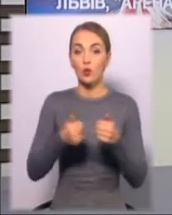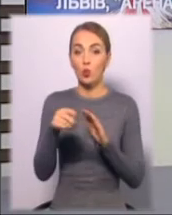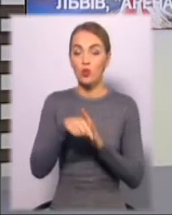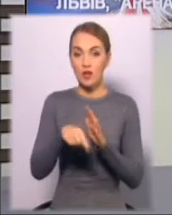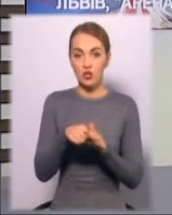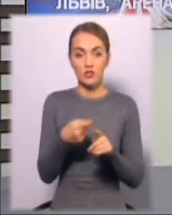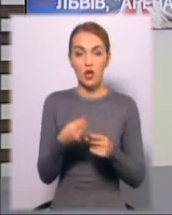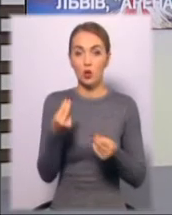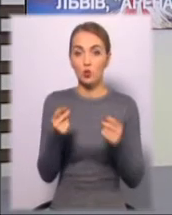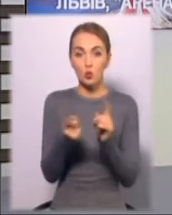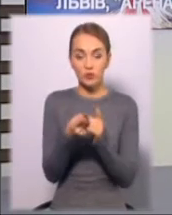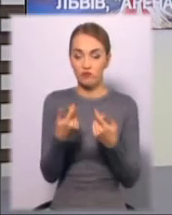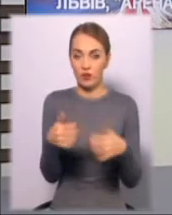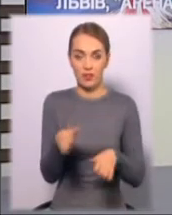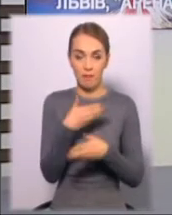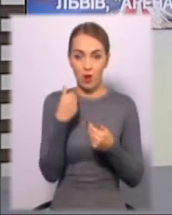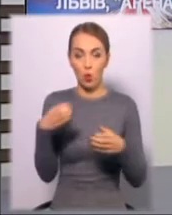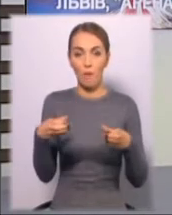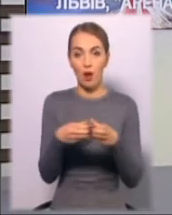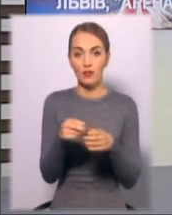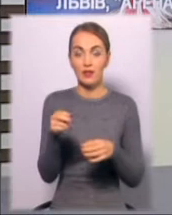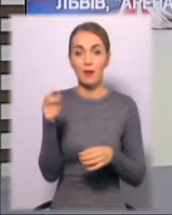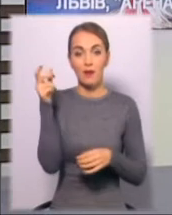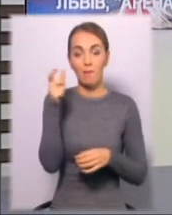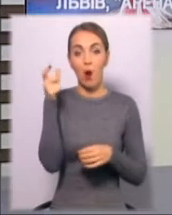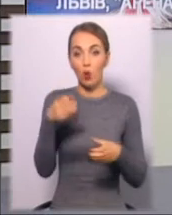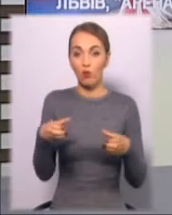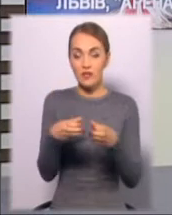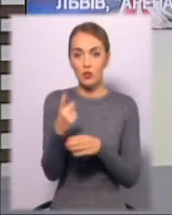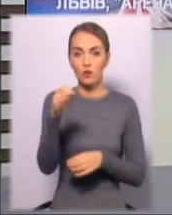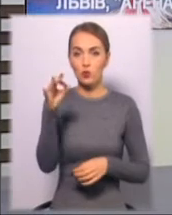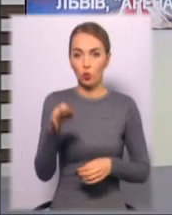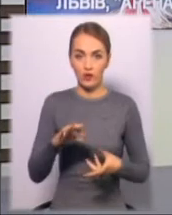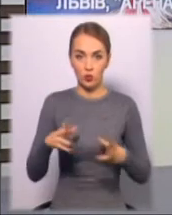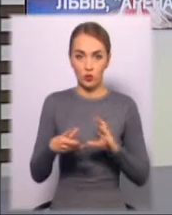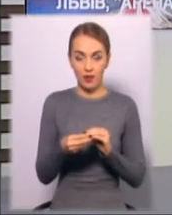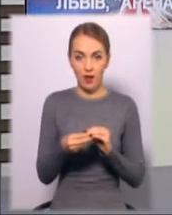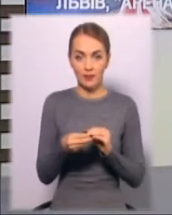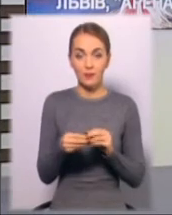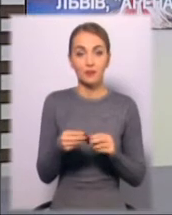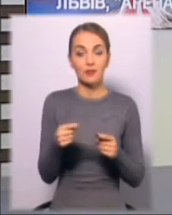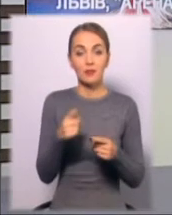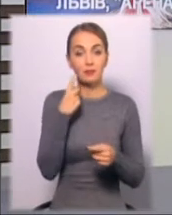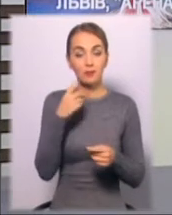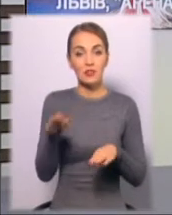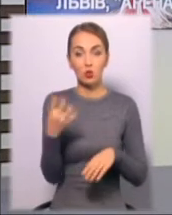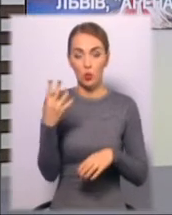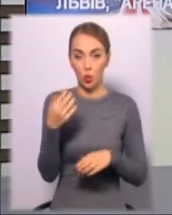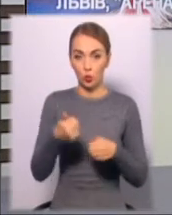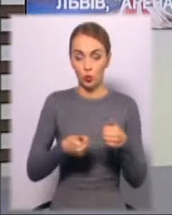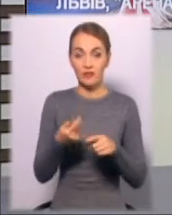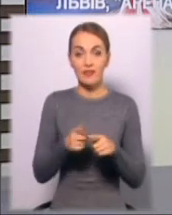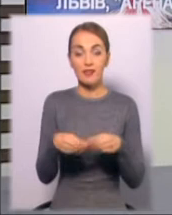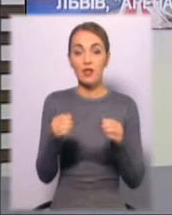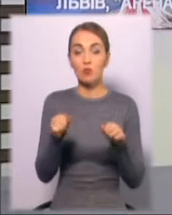ця зустріч вже немає. У команди Пауло Фонсекі 100% результат за набраними балами після 4 турів. Це